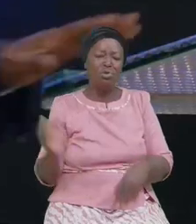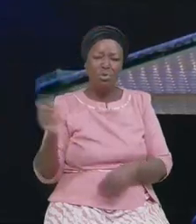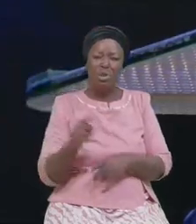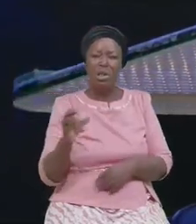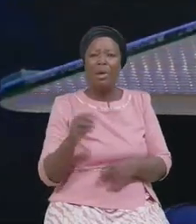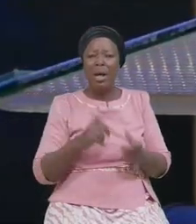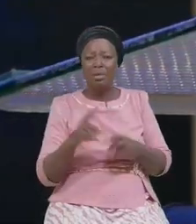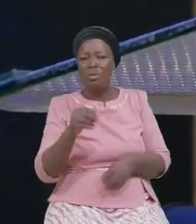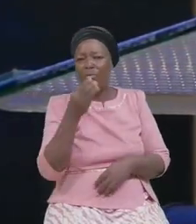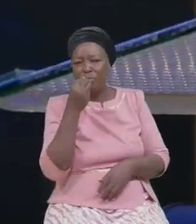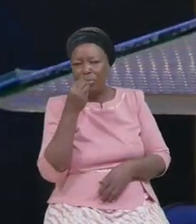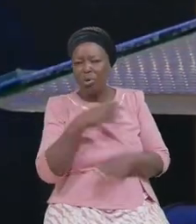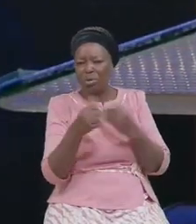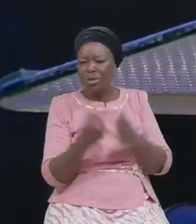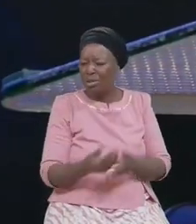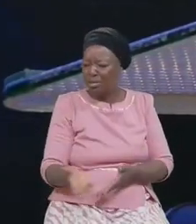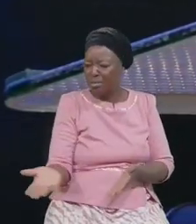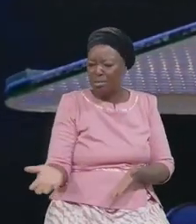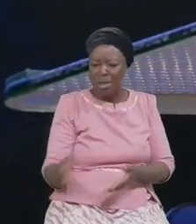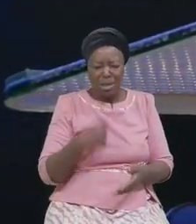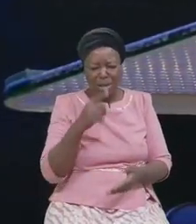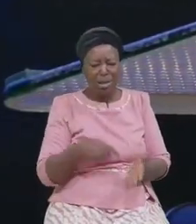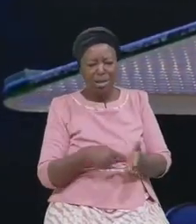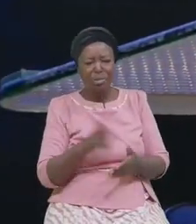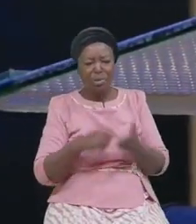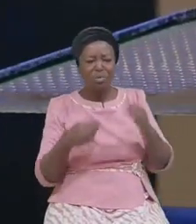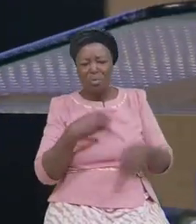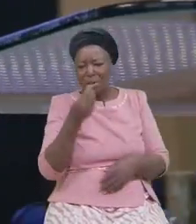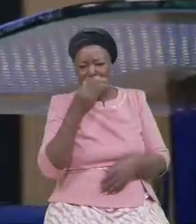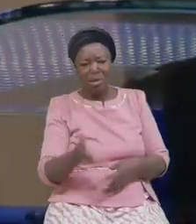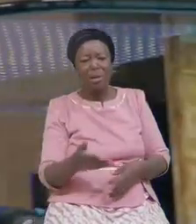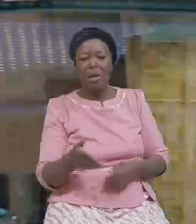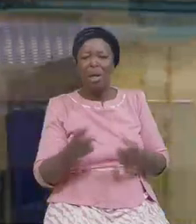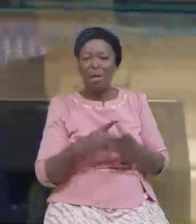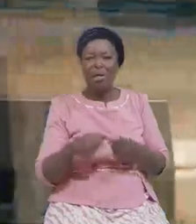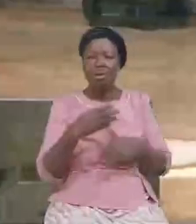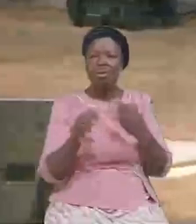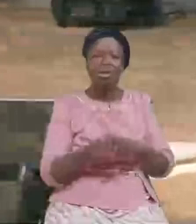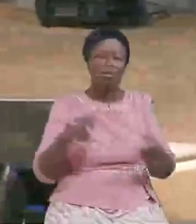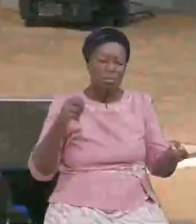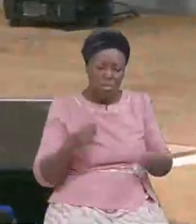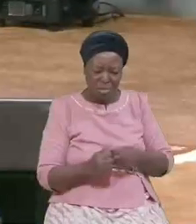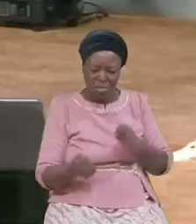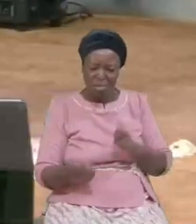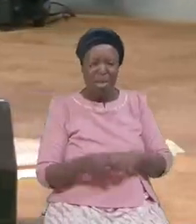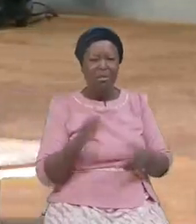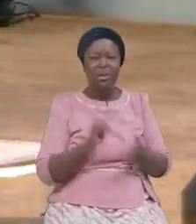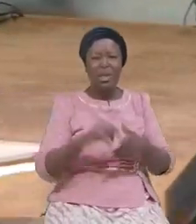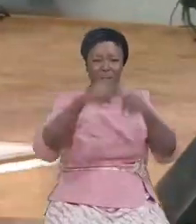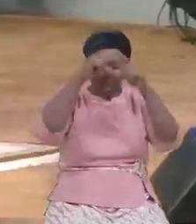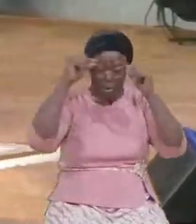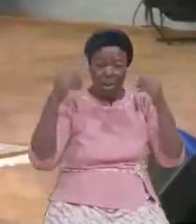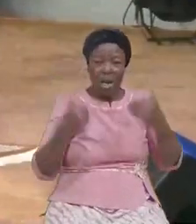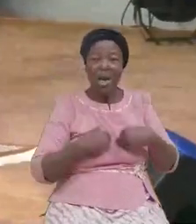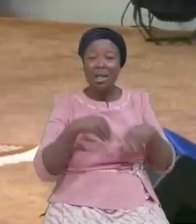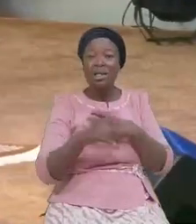Mais la manne menace, nous sommes fatigués. C'est pour ça que nous allons vivre. Et tous les défis qu'il avait rencontrés, Moïse